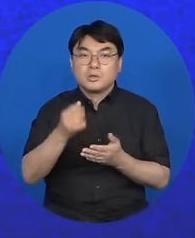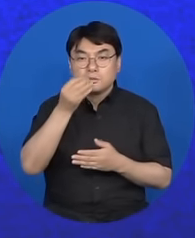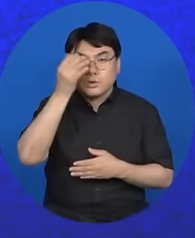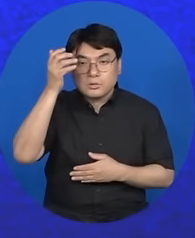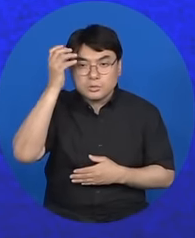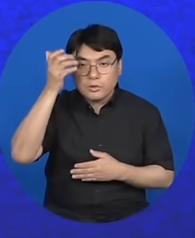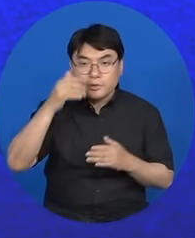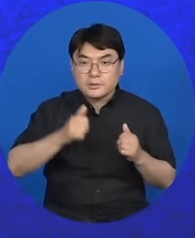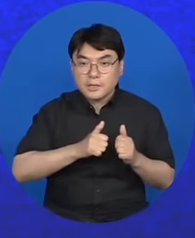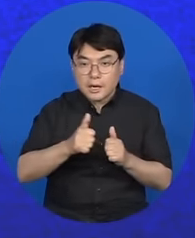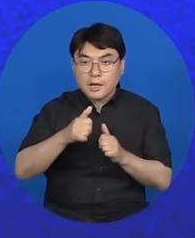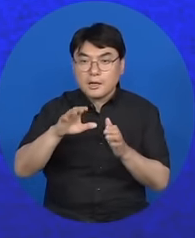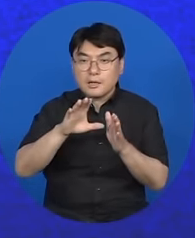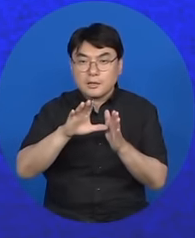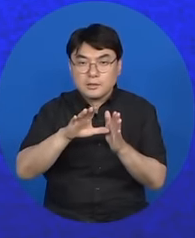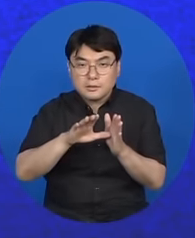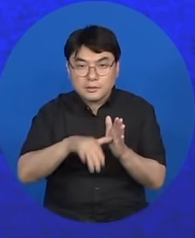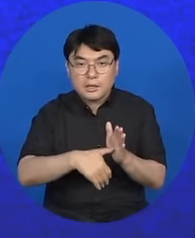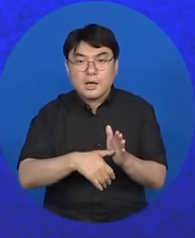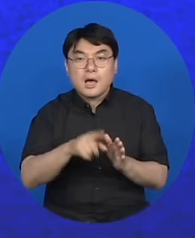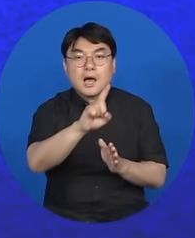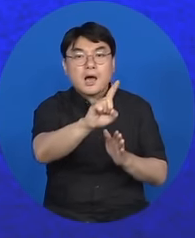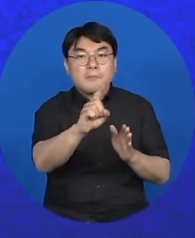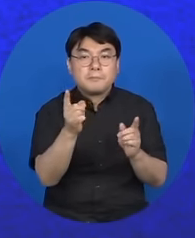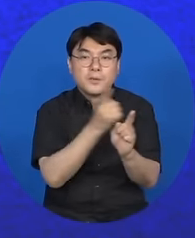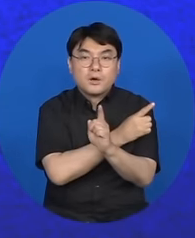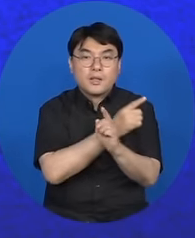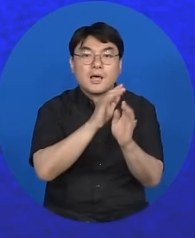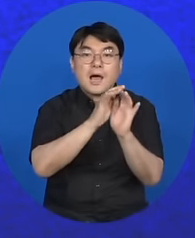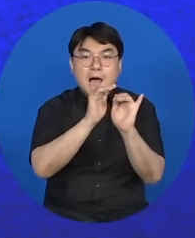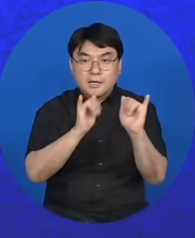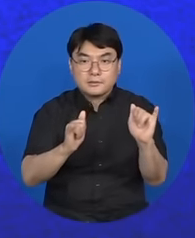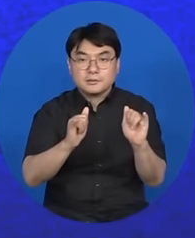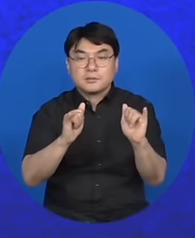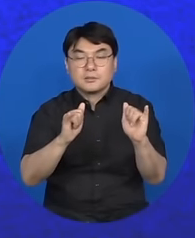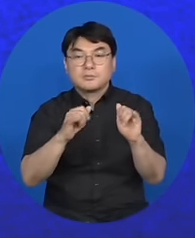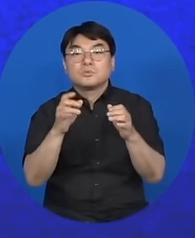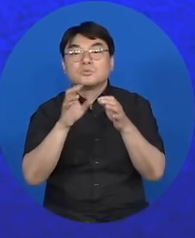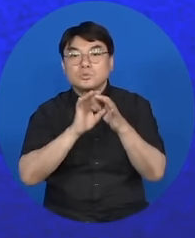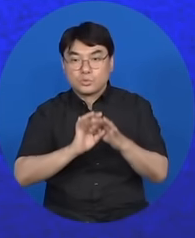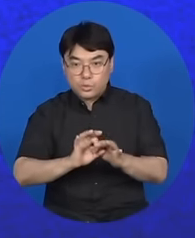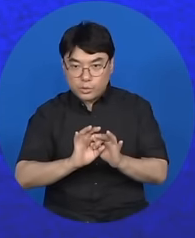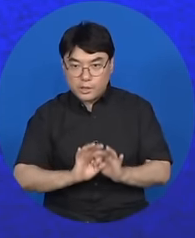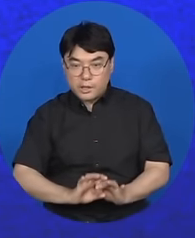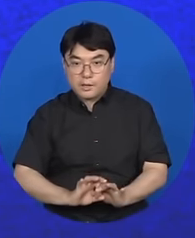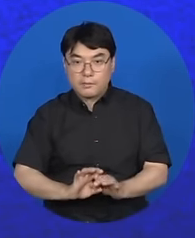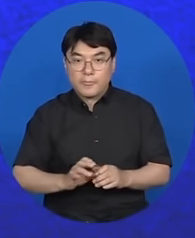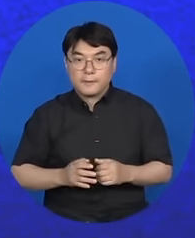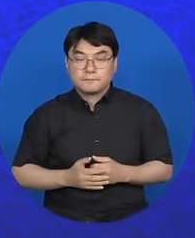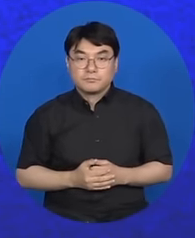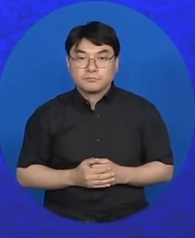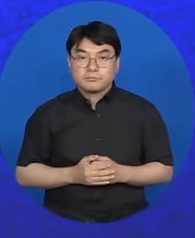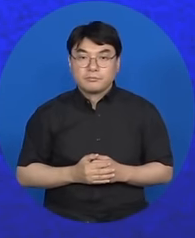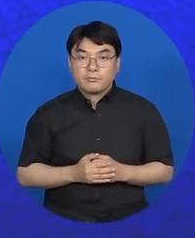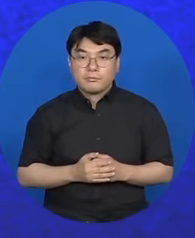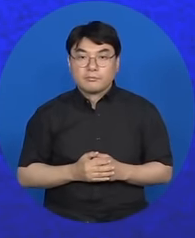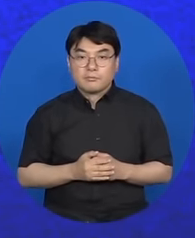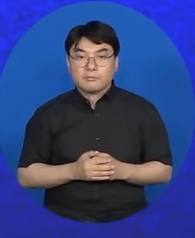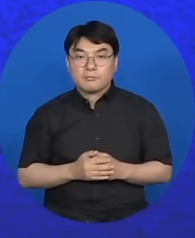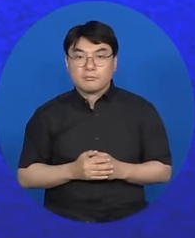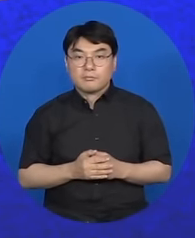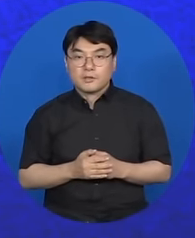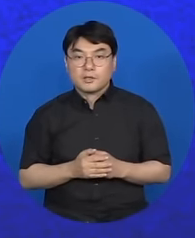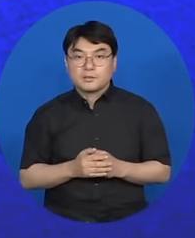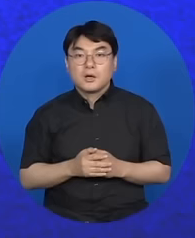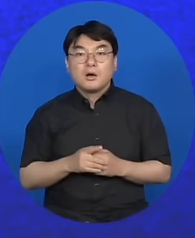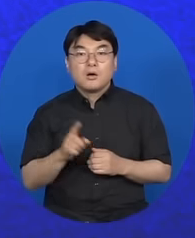그 한 사람이 변하면요, 그 한 사람을 통해서 어떤 일이 일어날지 우리는 알지 못해요. 그러나 여러분, 이 에티오피아 내수를 통해서 어떤